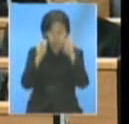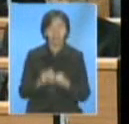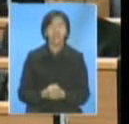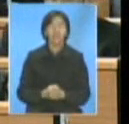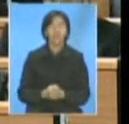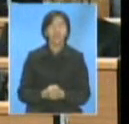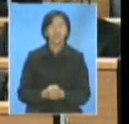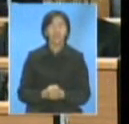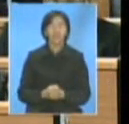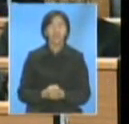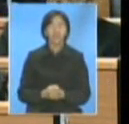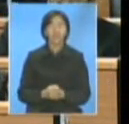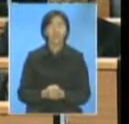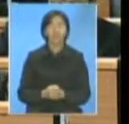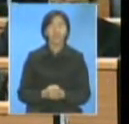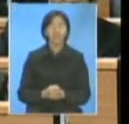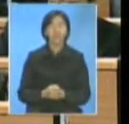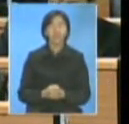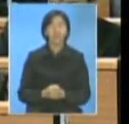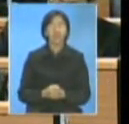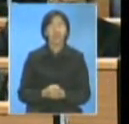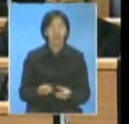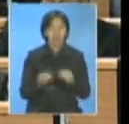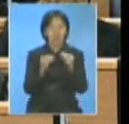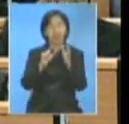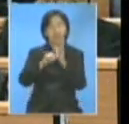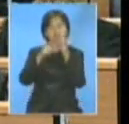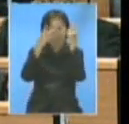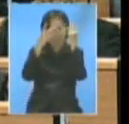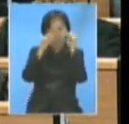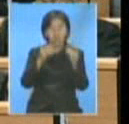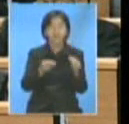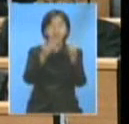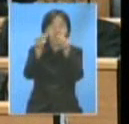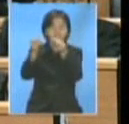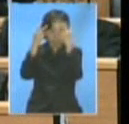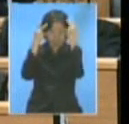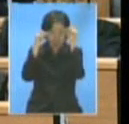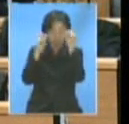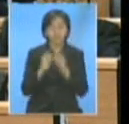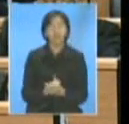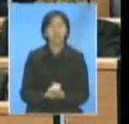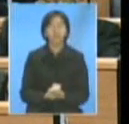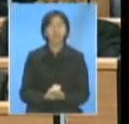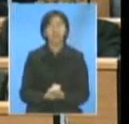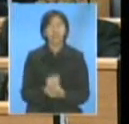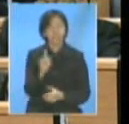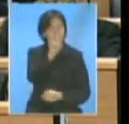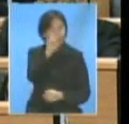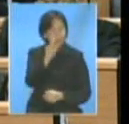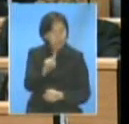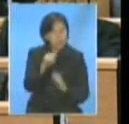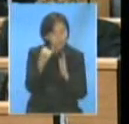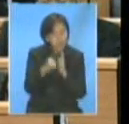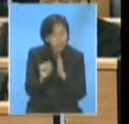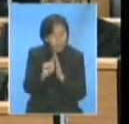ผ่านใครครับโดยผ่านเลขาธิการนายกรัฐมนตรีท่านประธานเชื่อไหมครับความผิดปกติตรงนี้มันเกิดขึ้นเพ